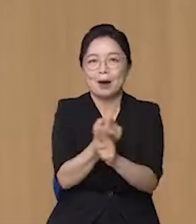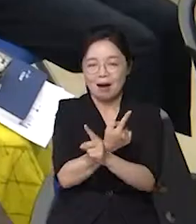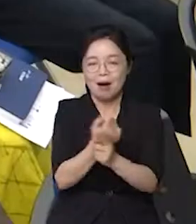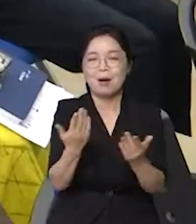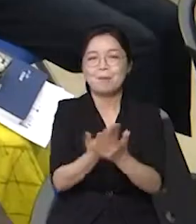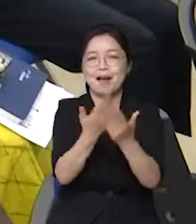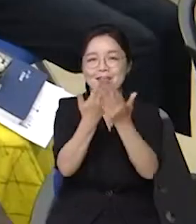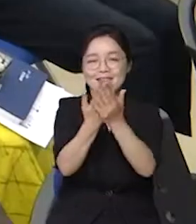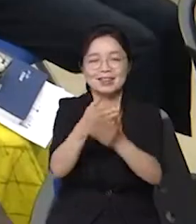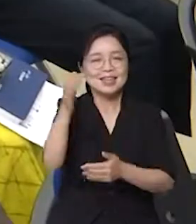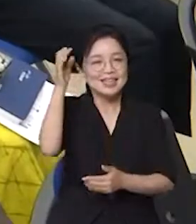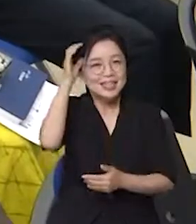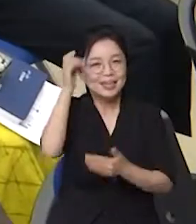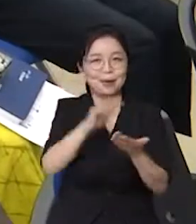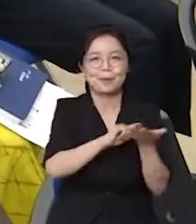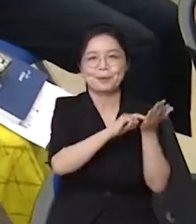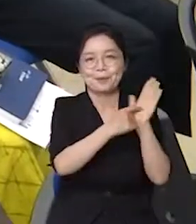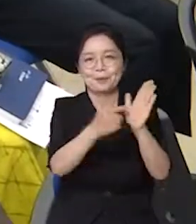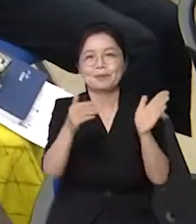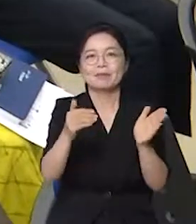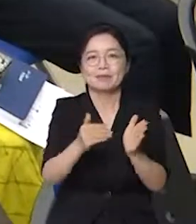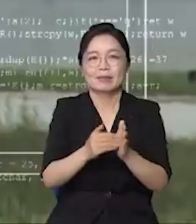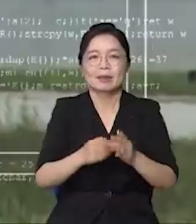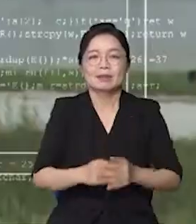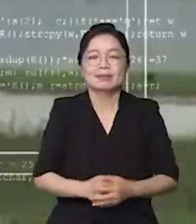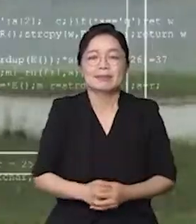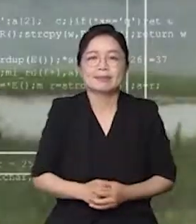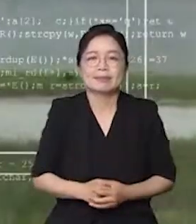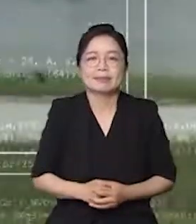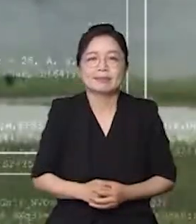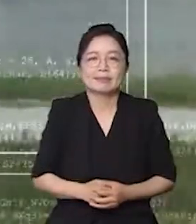전남 교육에 대한 기대를 나타냈습니다.